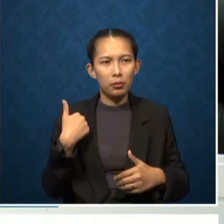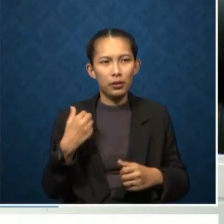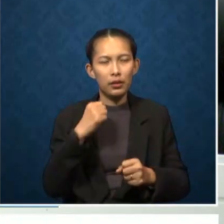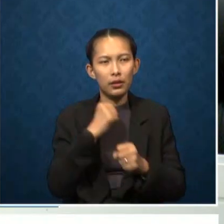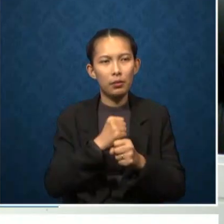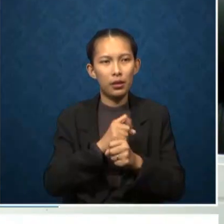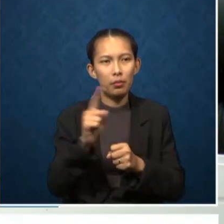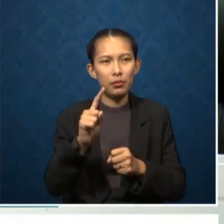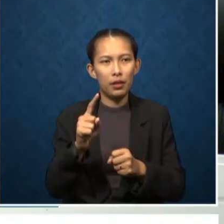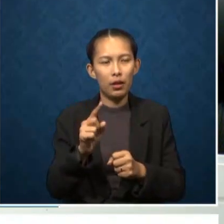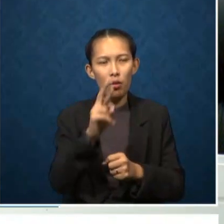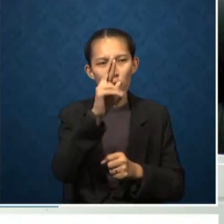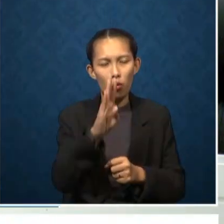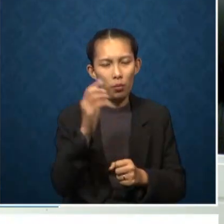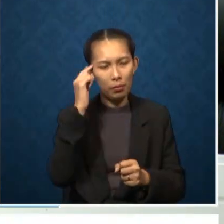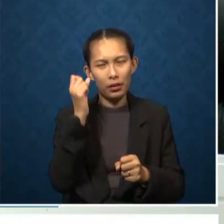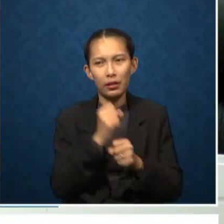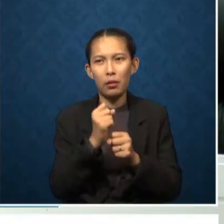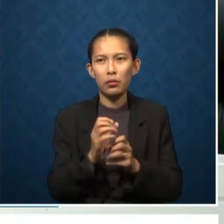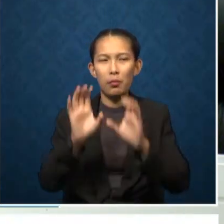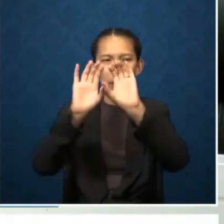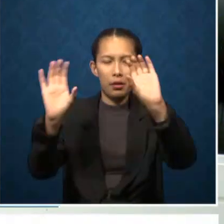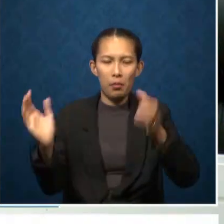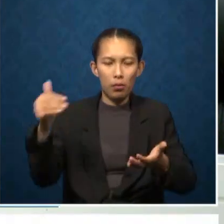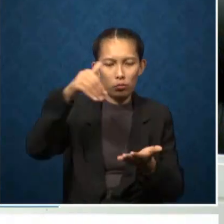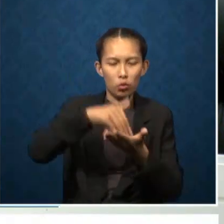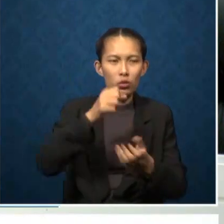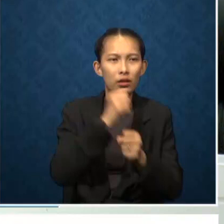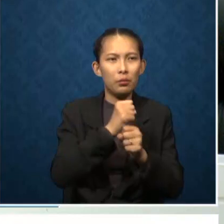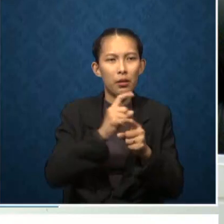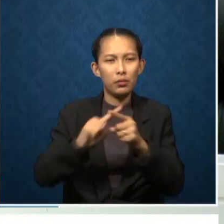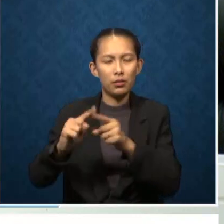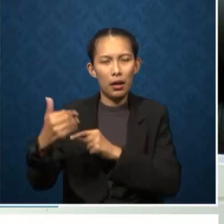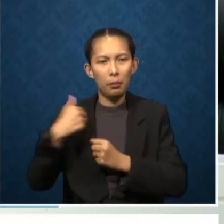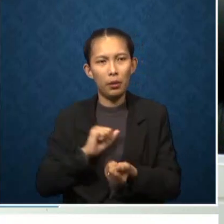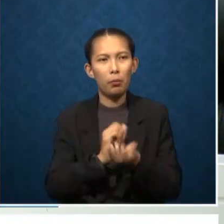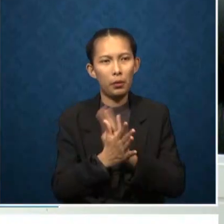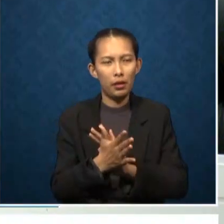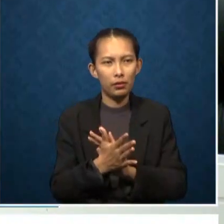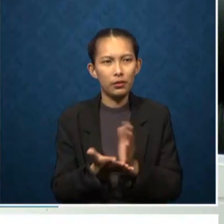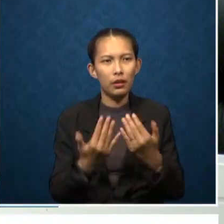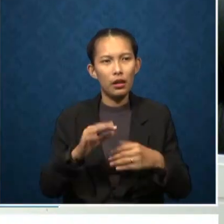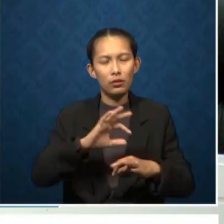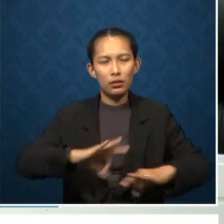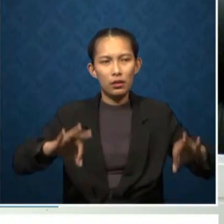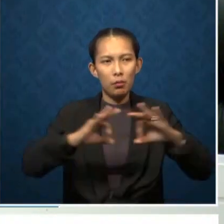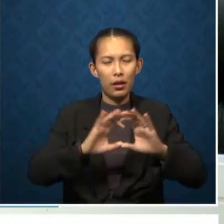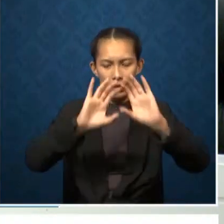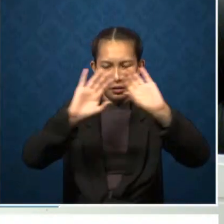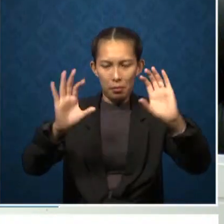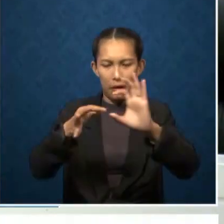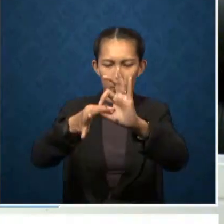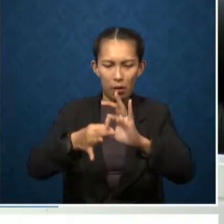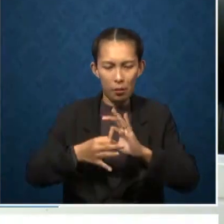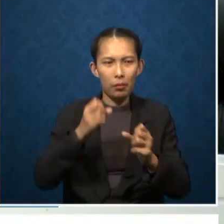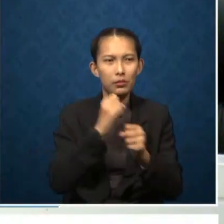ของแพลตฟอร์มแลกเปลี่ยนข้อมูลกลางภาครัฐคือ Government Data Exchange Platform หรือว่า GDX นะคะซึ่งทำให้หน่วยงานภาครัฐสามารถเชื่อมโยงแลกเปลี่ยน